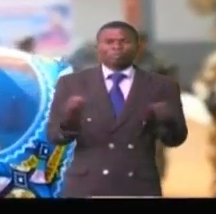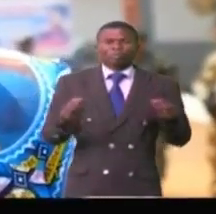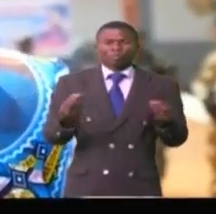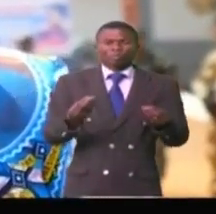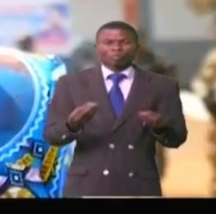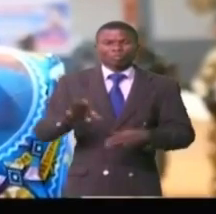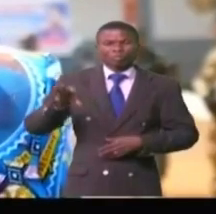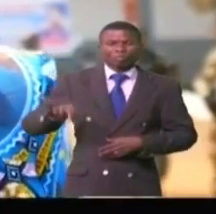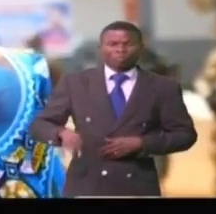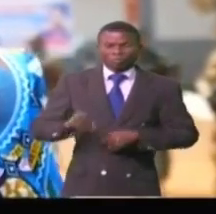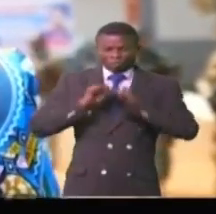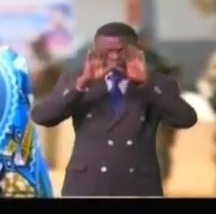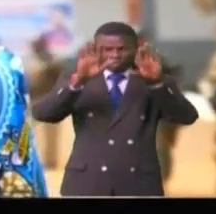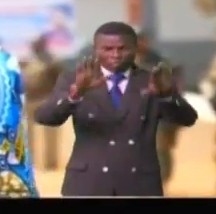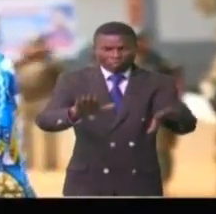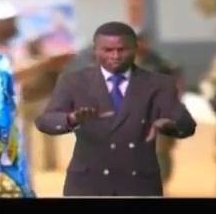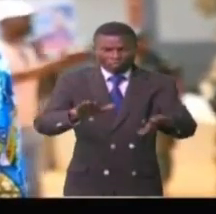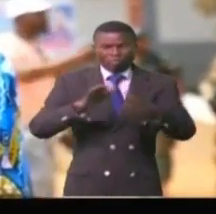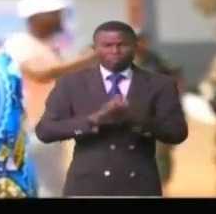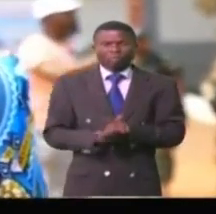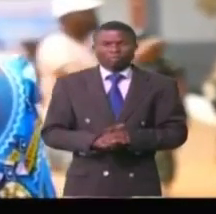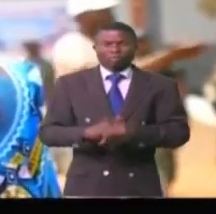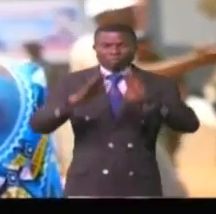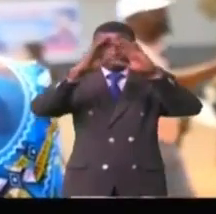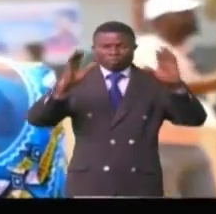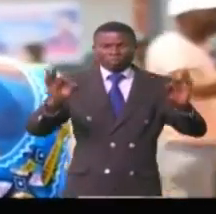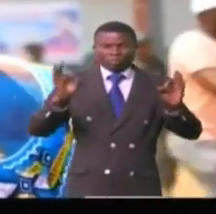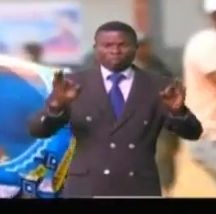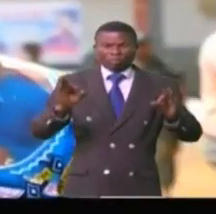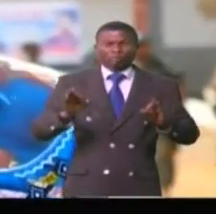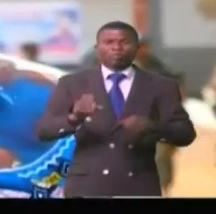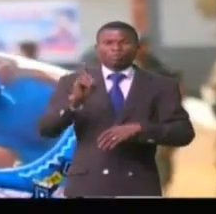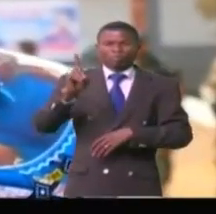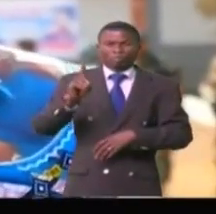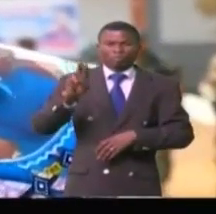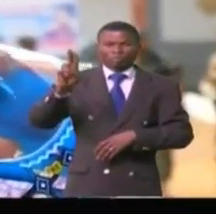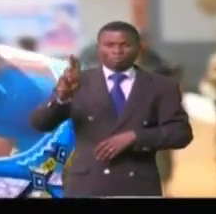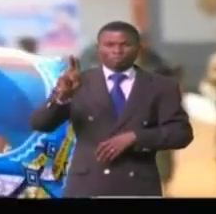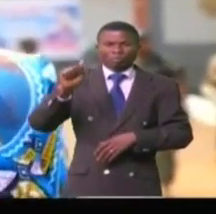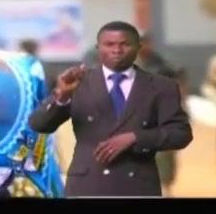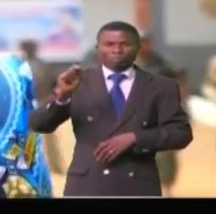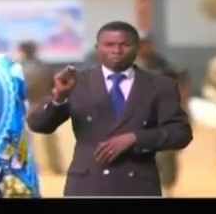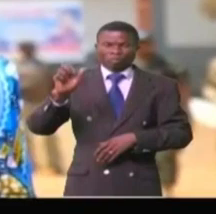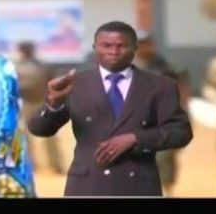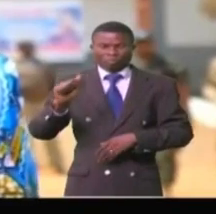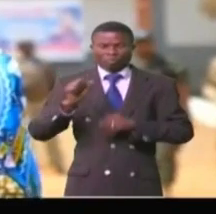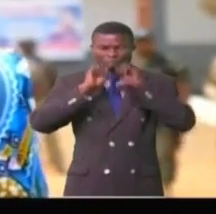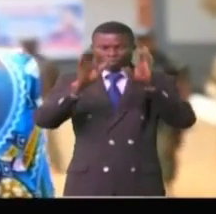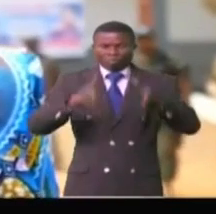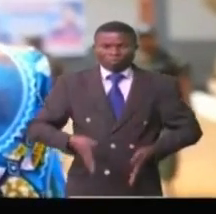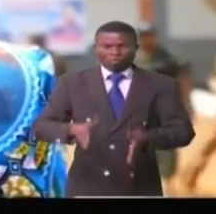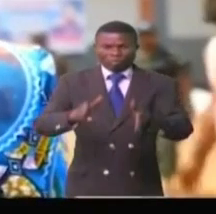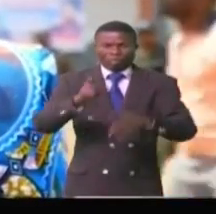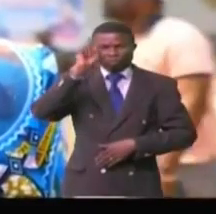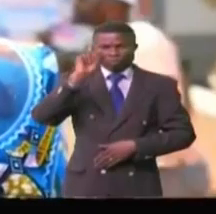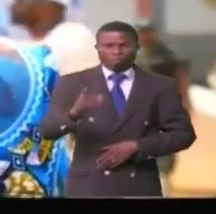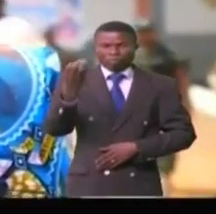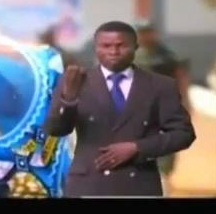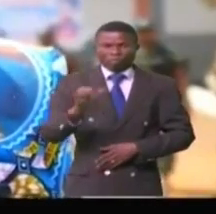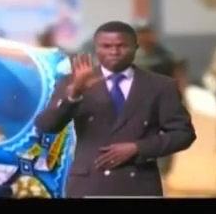pour inaugurer le nouveau bâtiment de la douane. Il vient pour inaugurer la route de